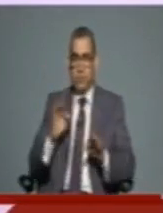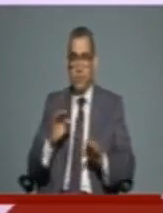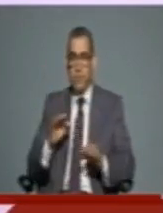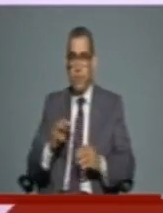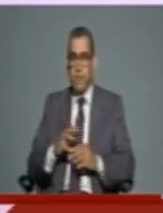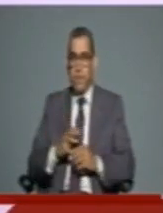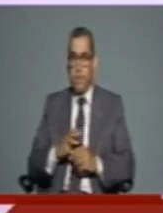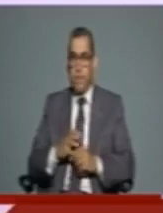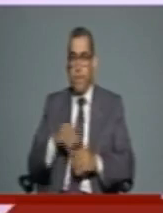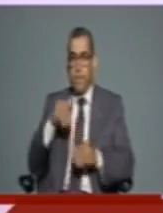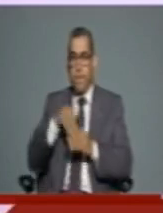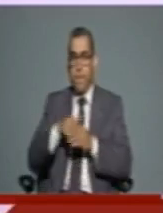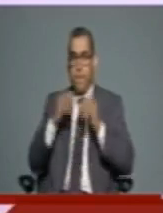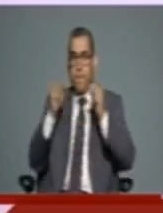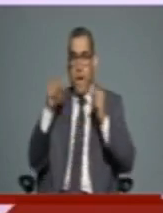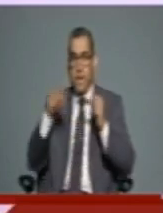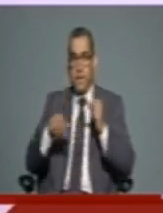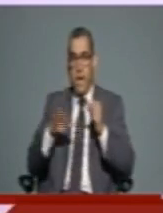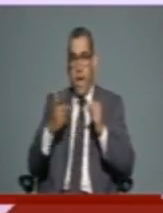للمخازن او